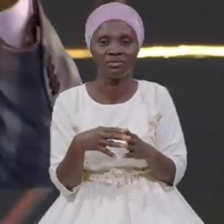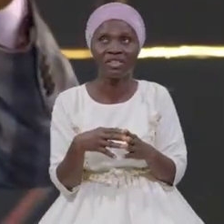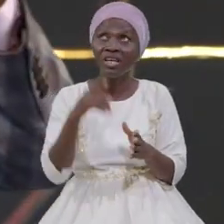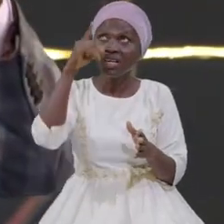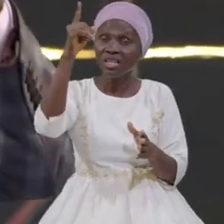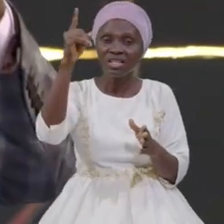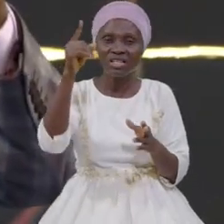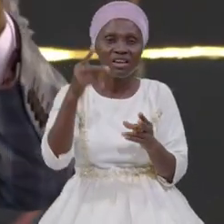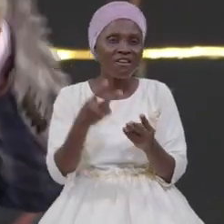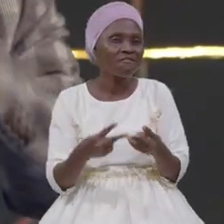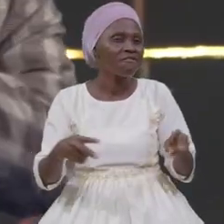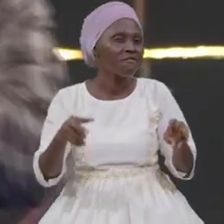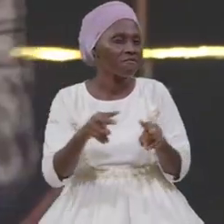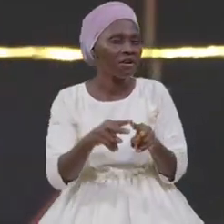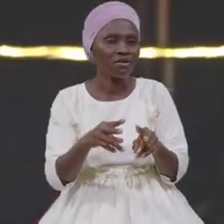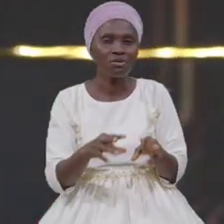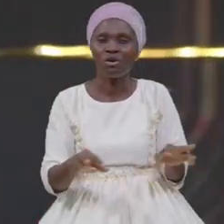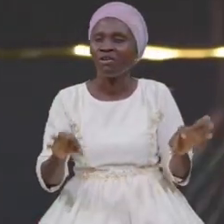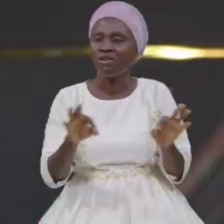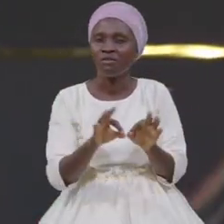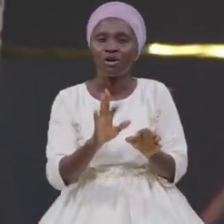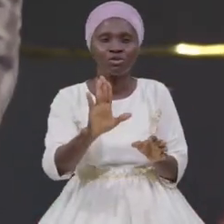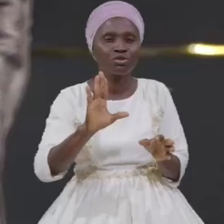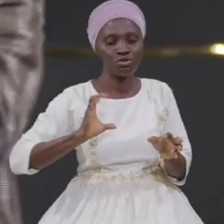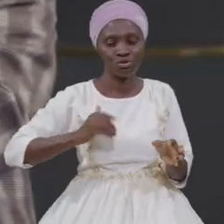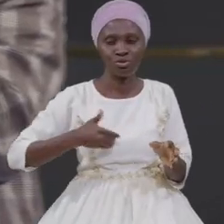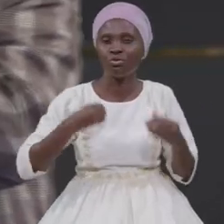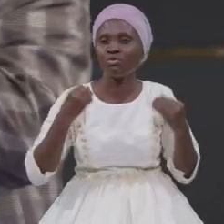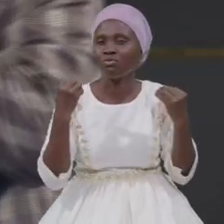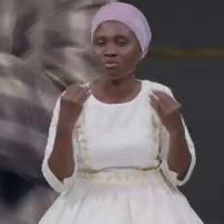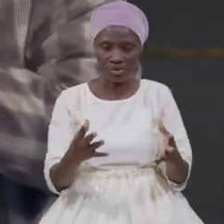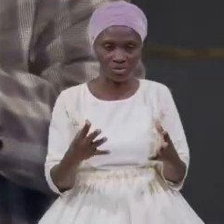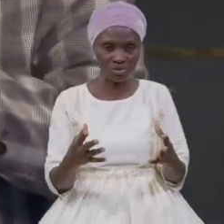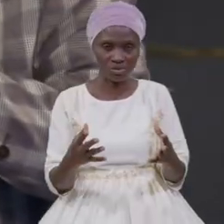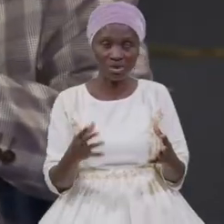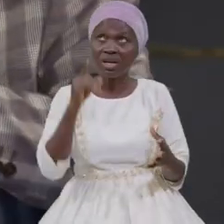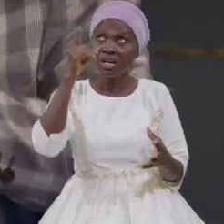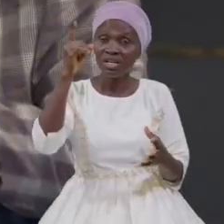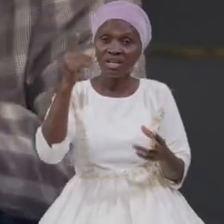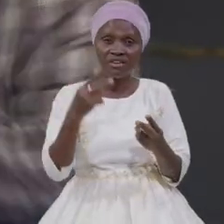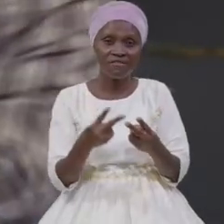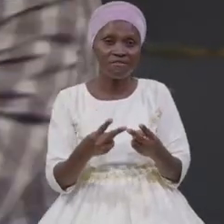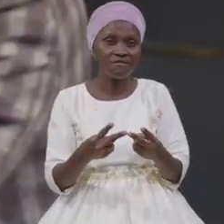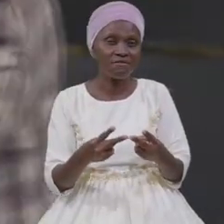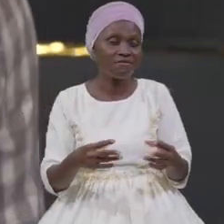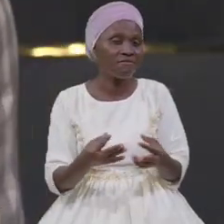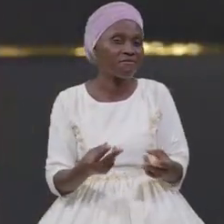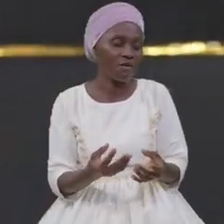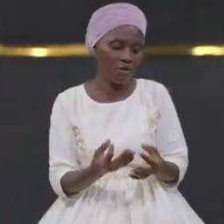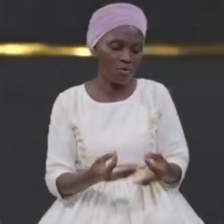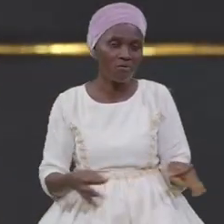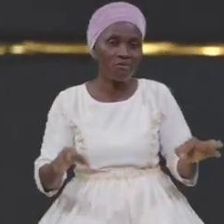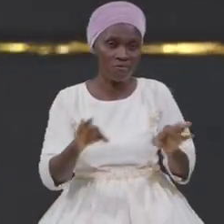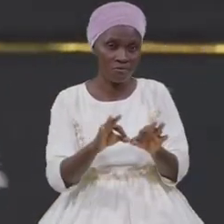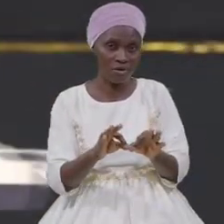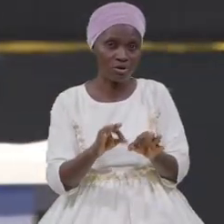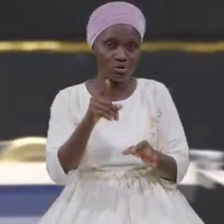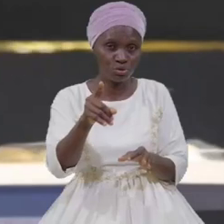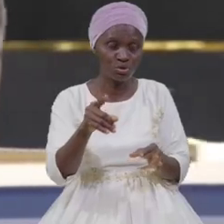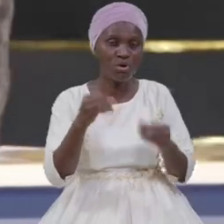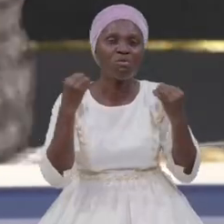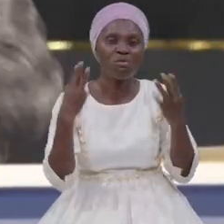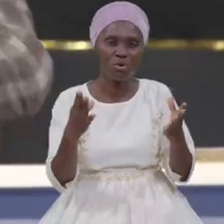Il a tellement valorisé ton âme. Il te valorise personnellement, tellement, qu'il a